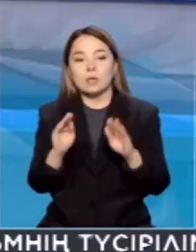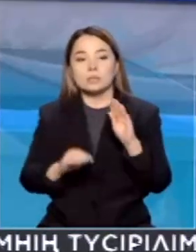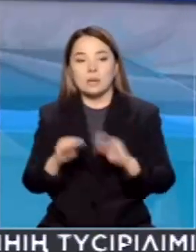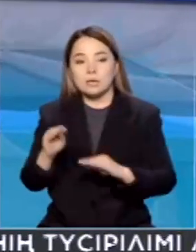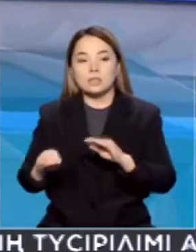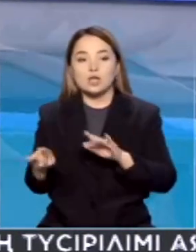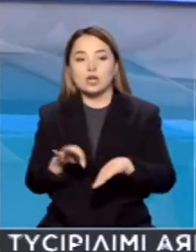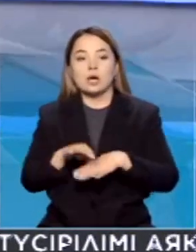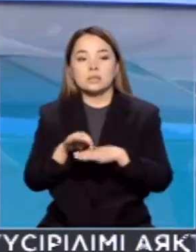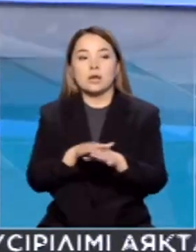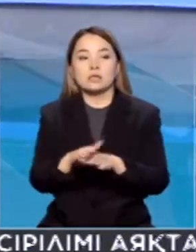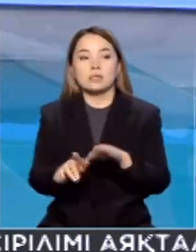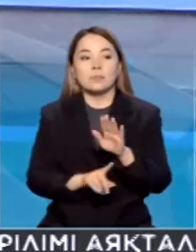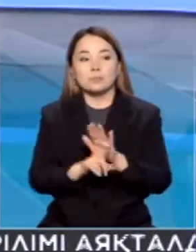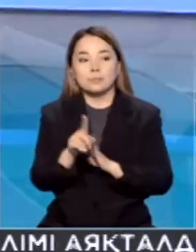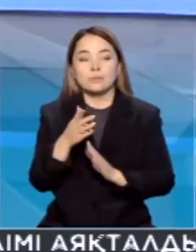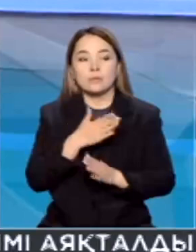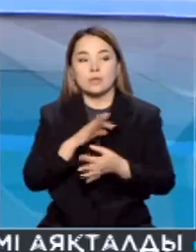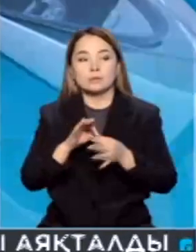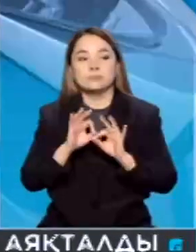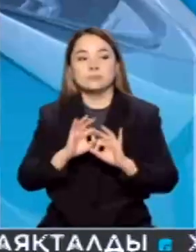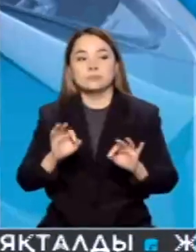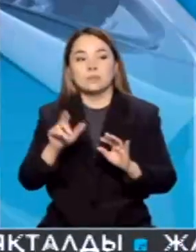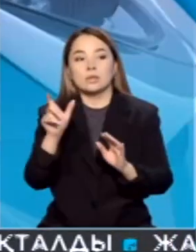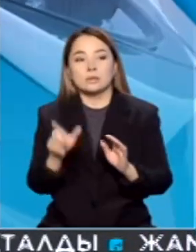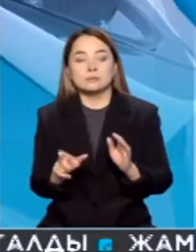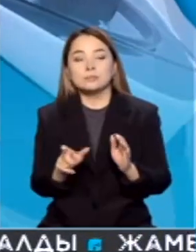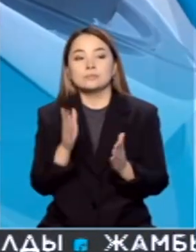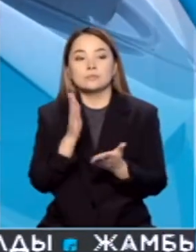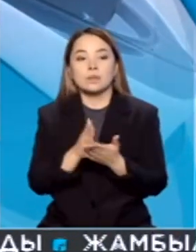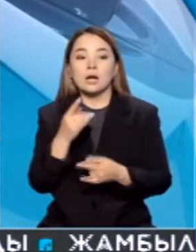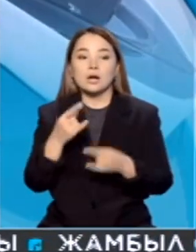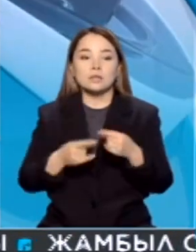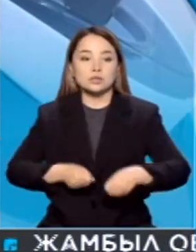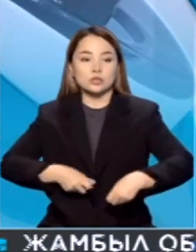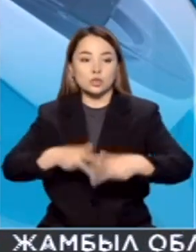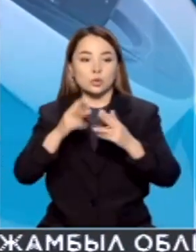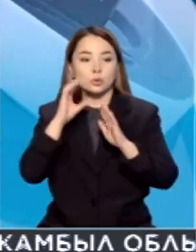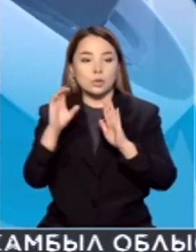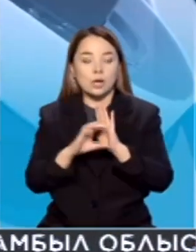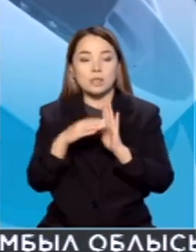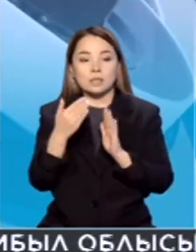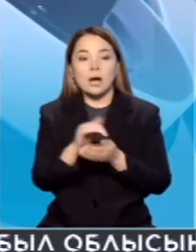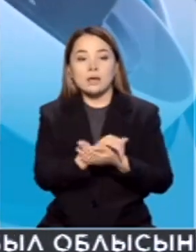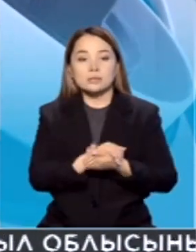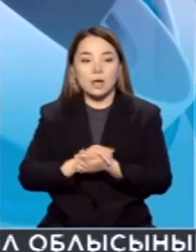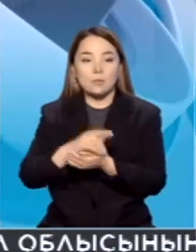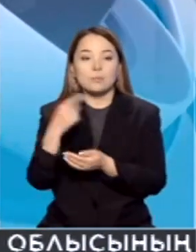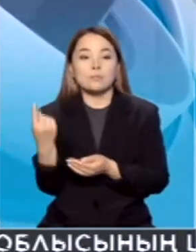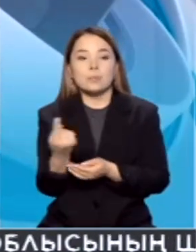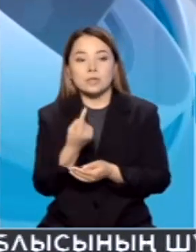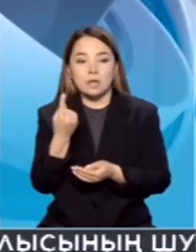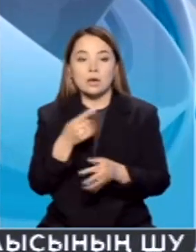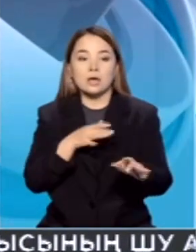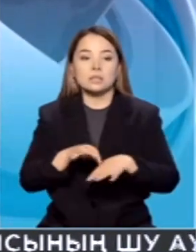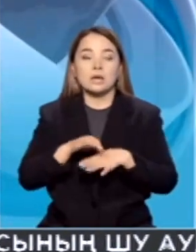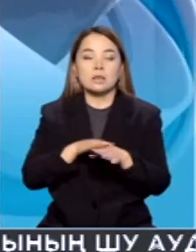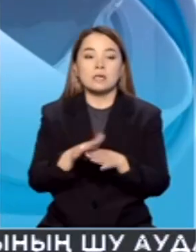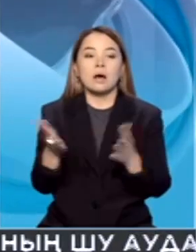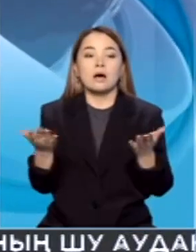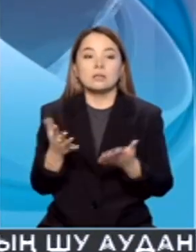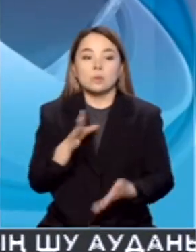жатыр. Қазір бізбен әріптесім Дарын Сағитов тікелей байланысқа шықты. Дарын, ынтымақ пен бірлікті ту еткен акция қалай өтіп